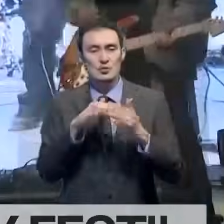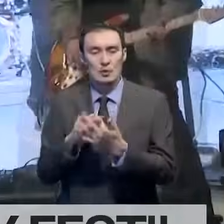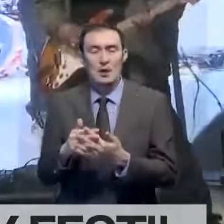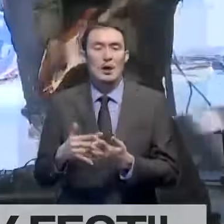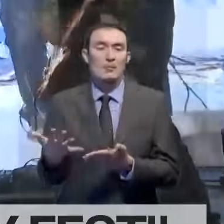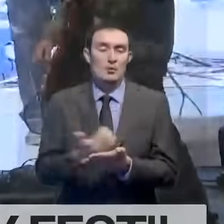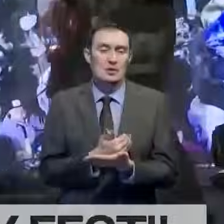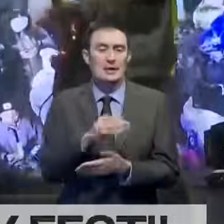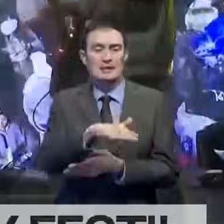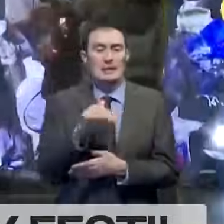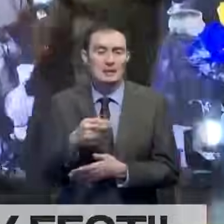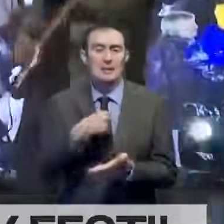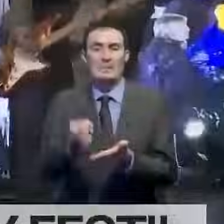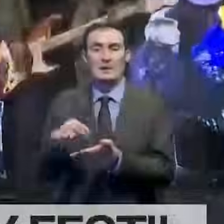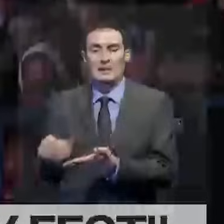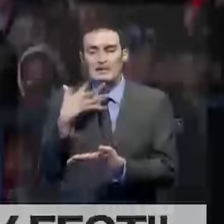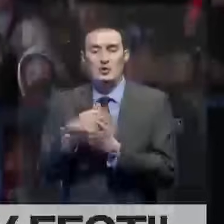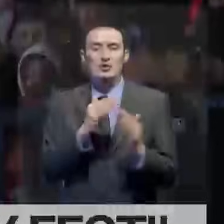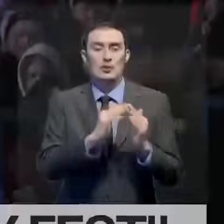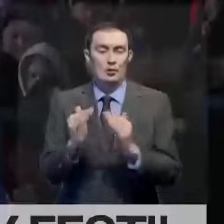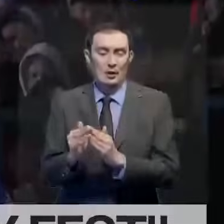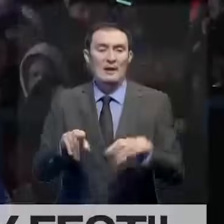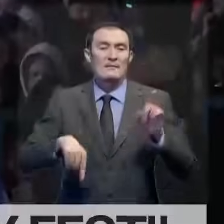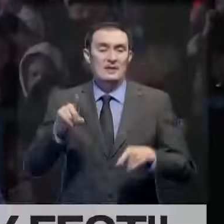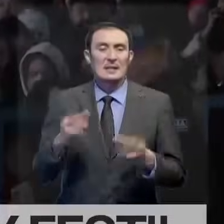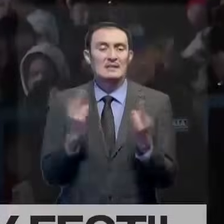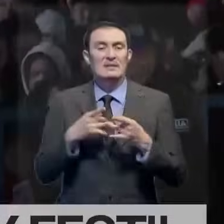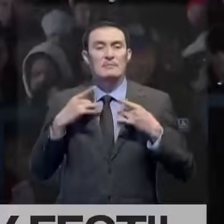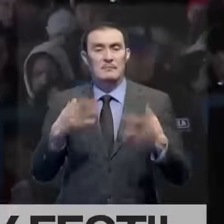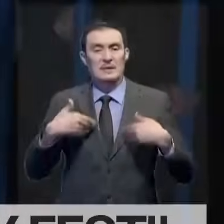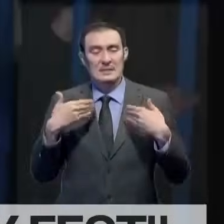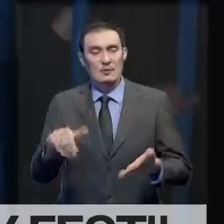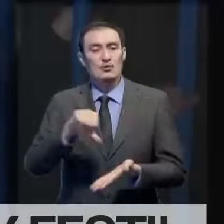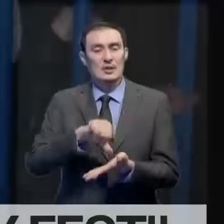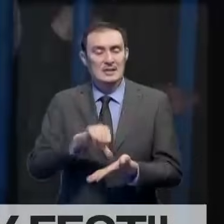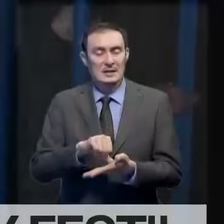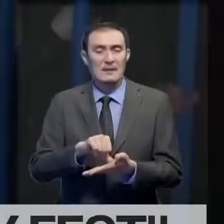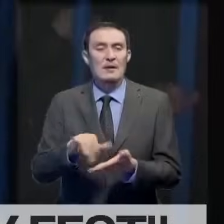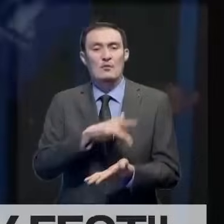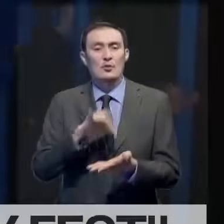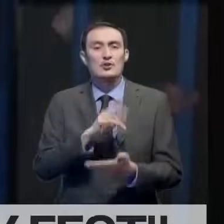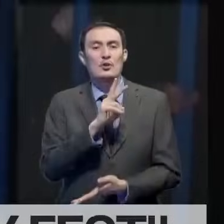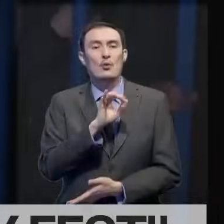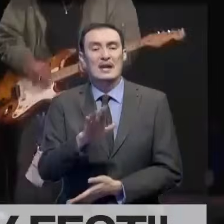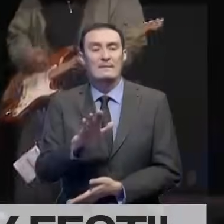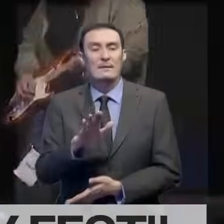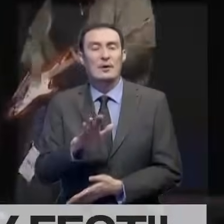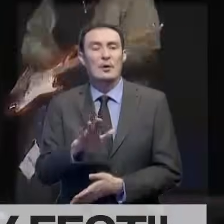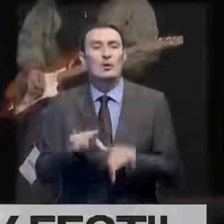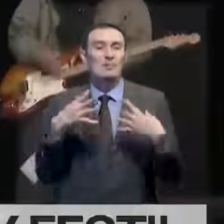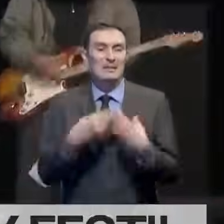получили доступные займы и приобрели свое жилье. Некоторых из них с новосельем поздравили и участники прошедшего в Конаеве Отбасыфеста.